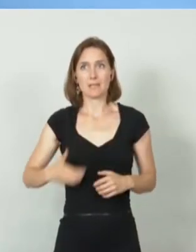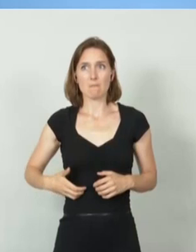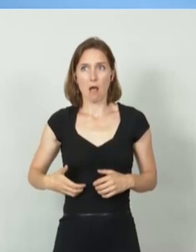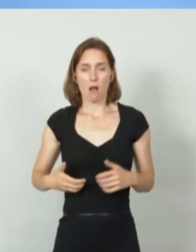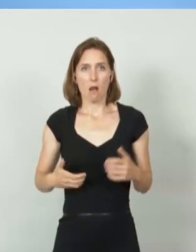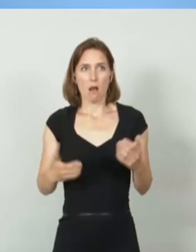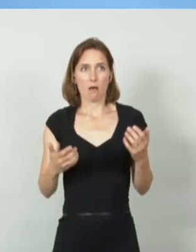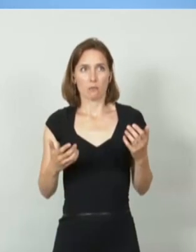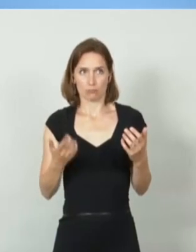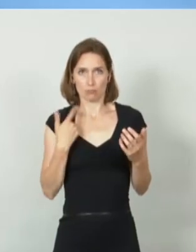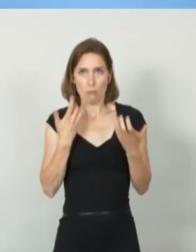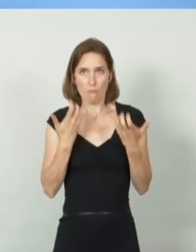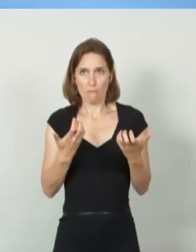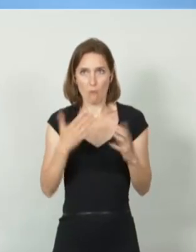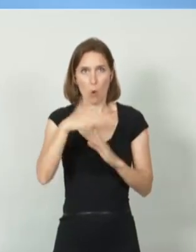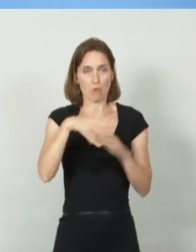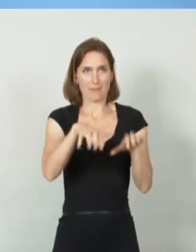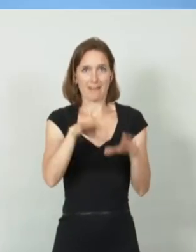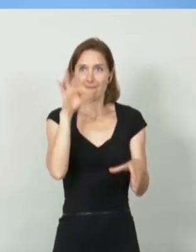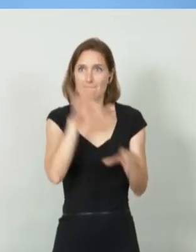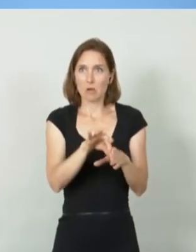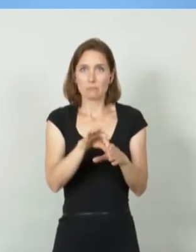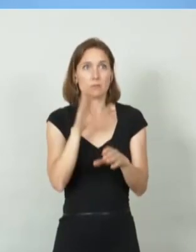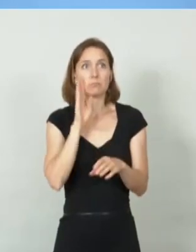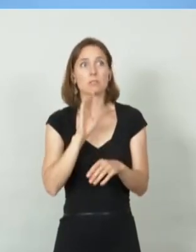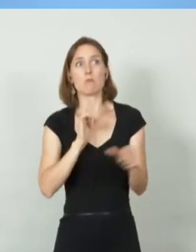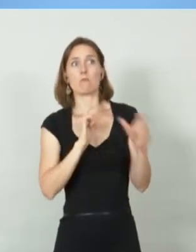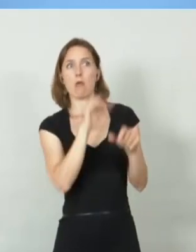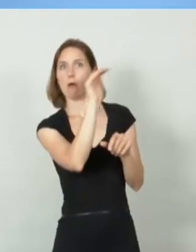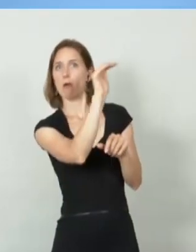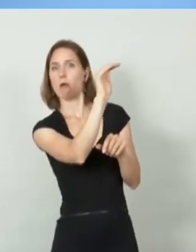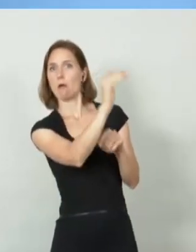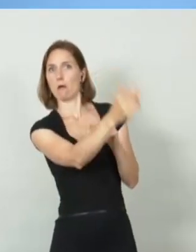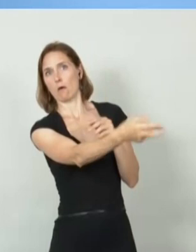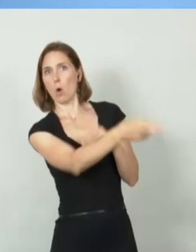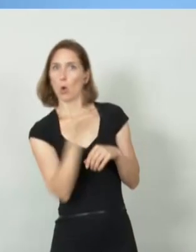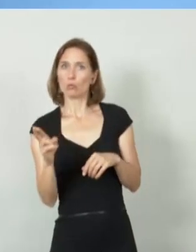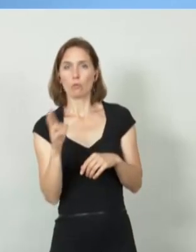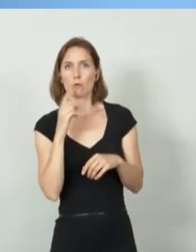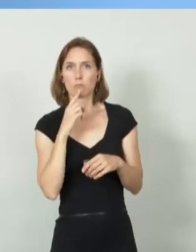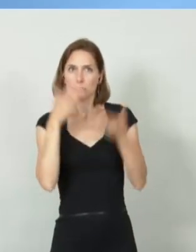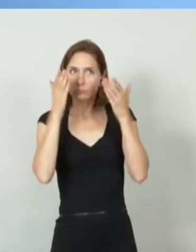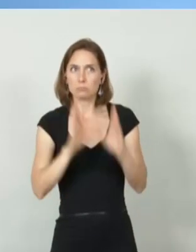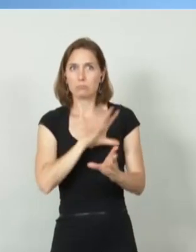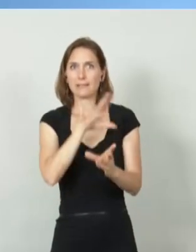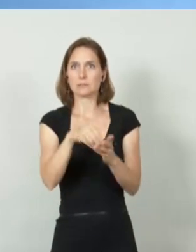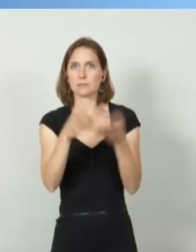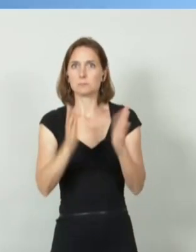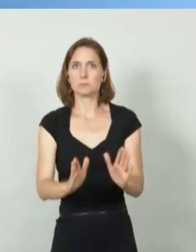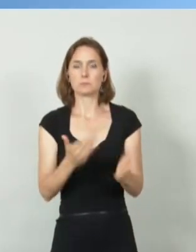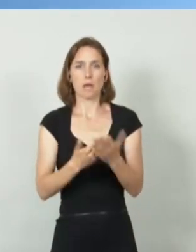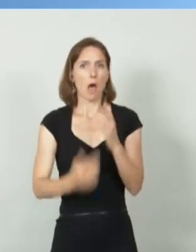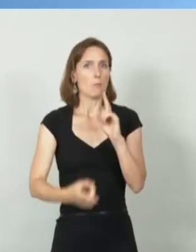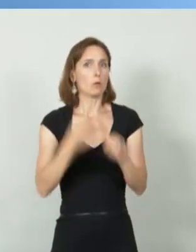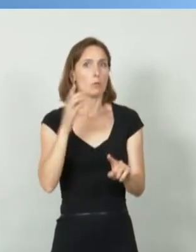le vote de chacune et de chacun mais si vous plaît appelez vos collègues élus pour qu'ils puissent piéger sur des éléments comme ça c'est aussi important parce qu'après